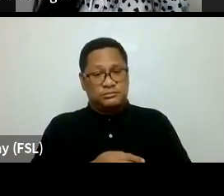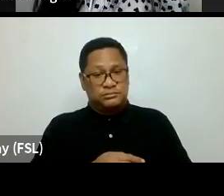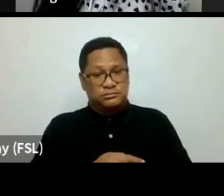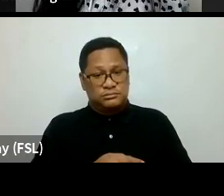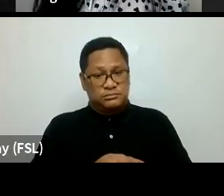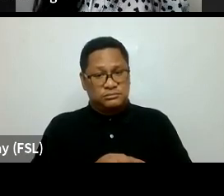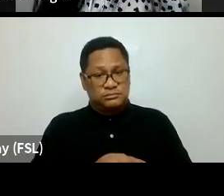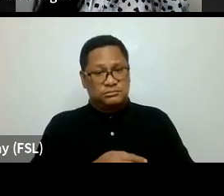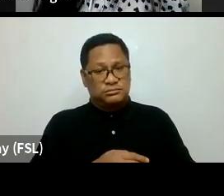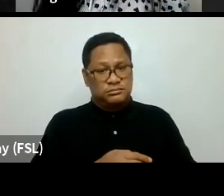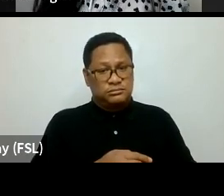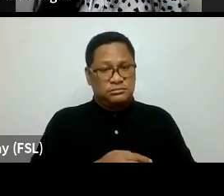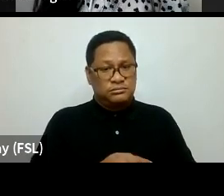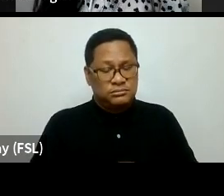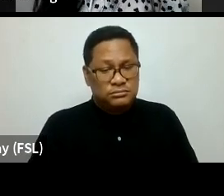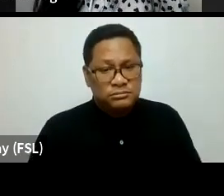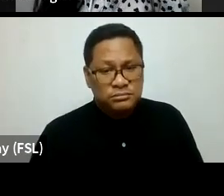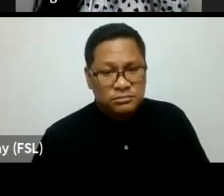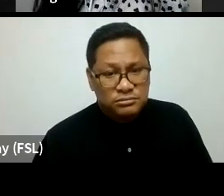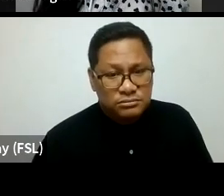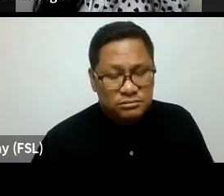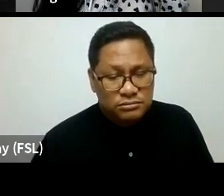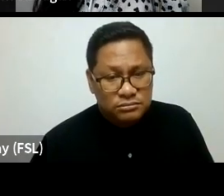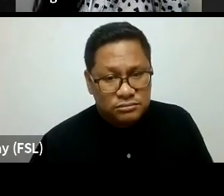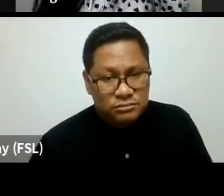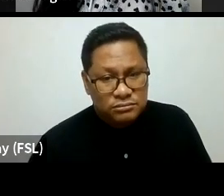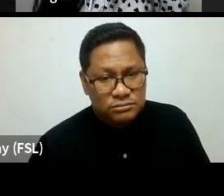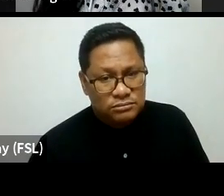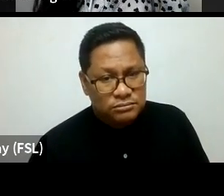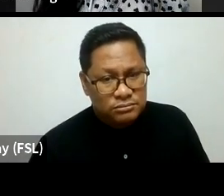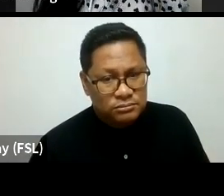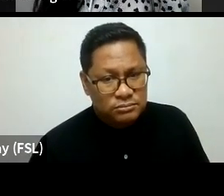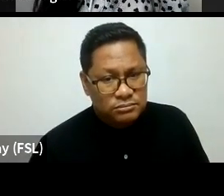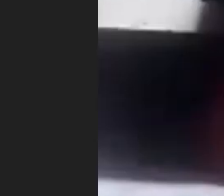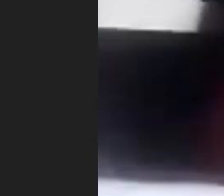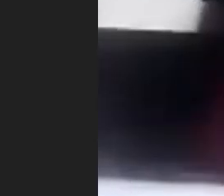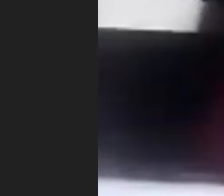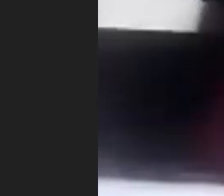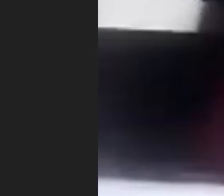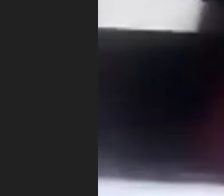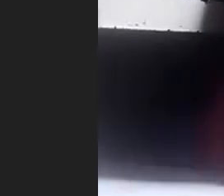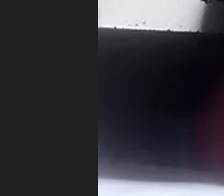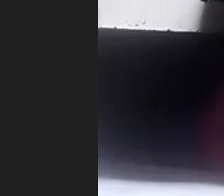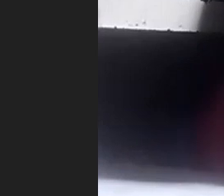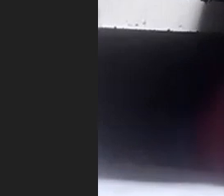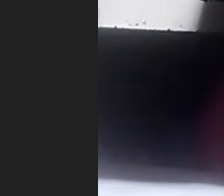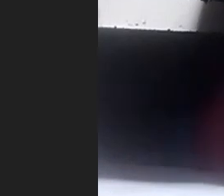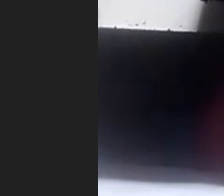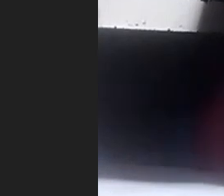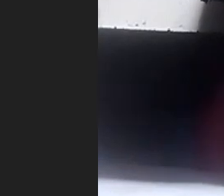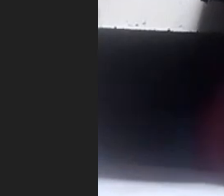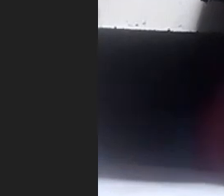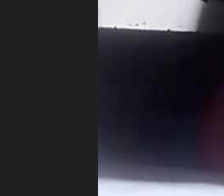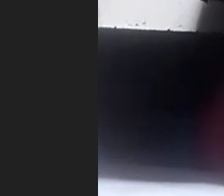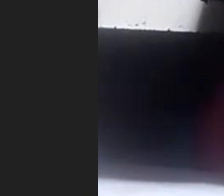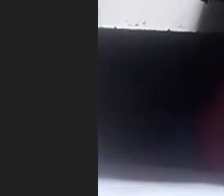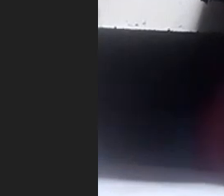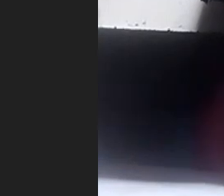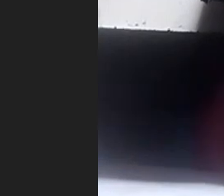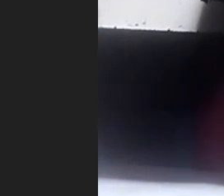oven? Dahil kailangan i-dispose na kasi magkakaroon ng